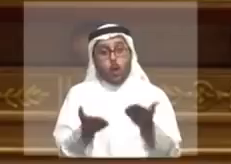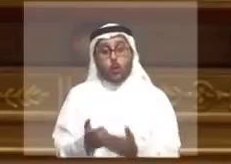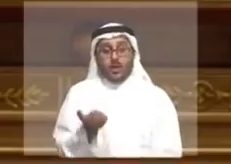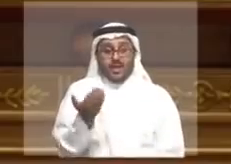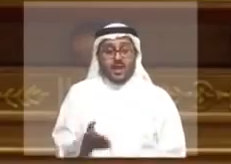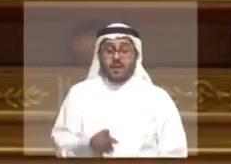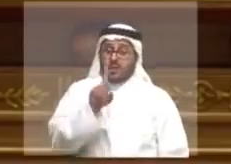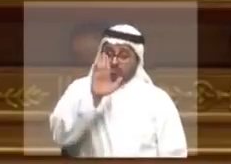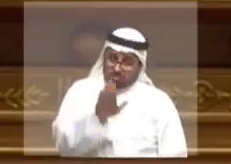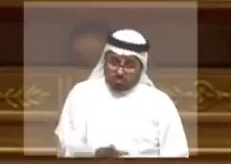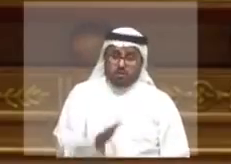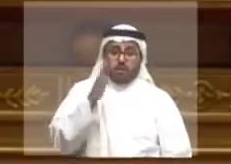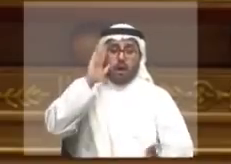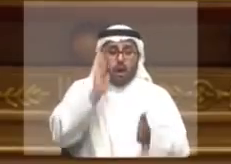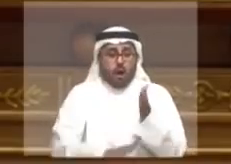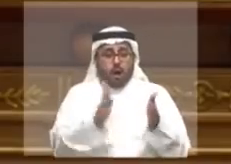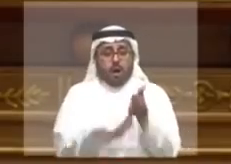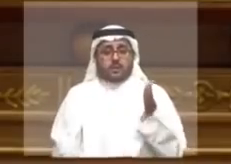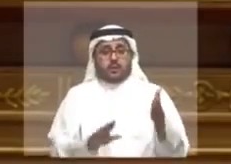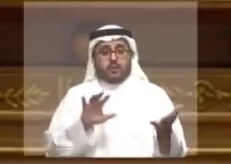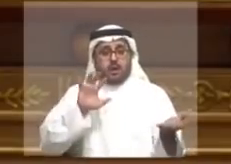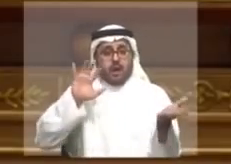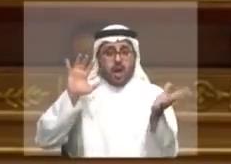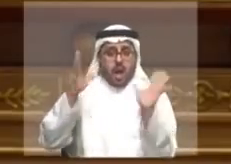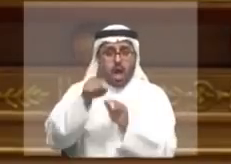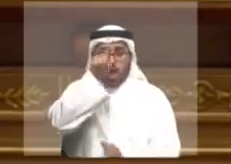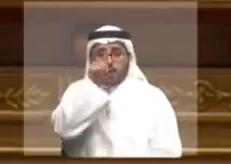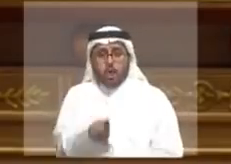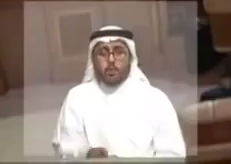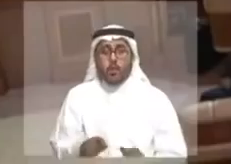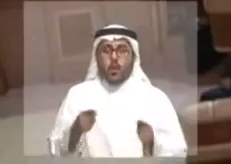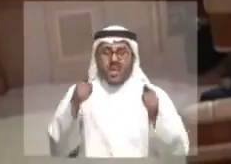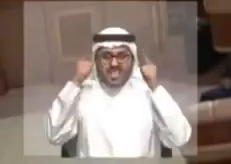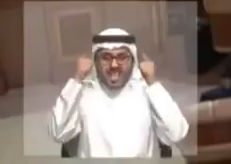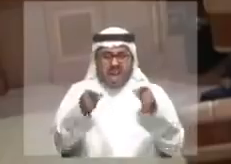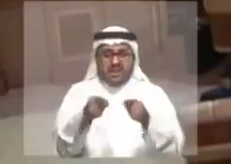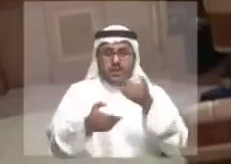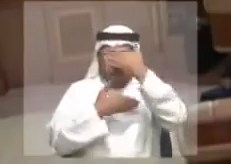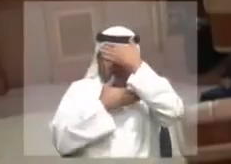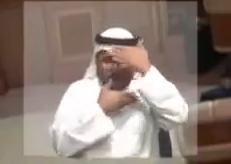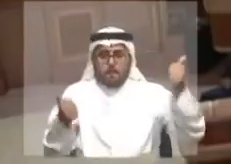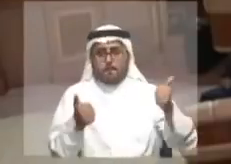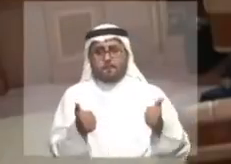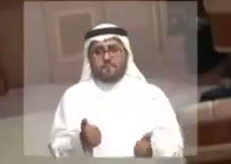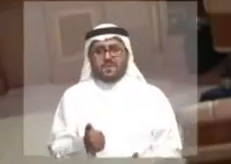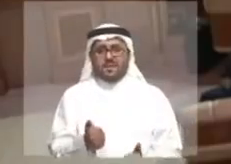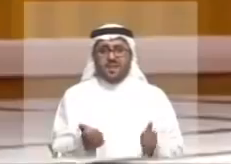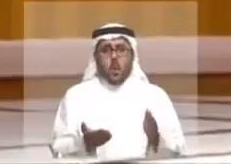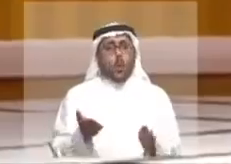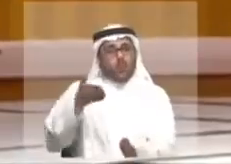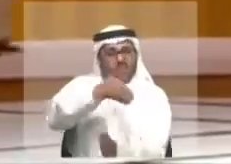إن من أخطر ما يواجه عالمنا اليوم هو تحدي الإرهاب ليتحالف مع